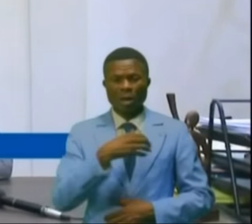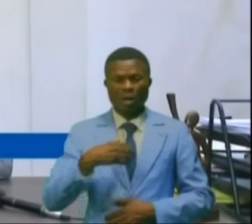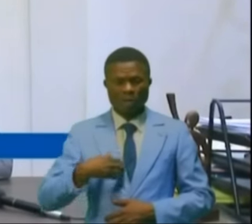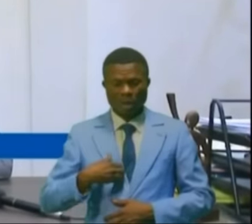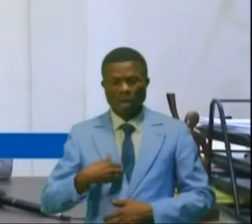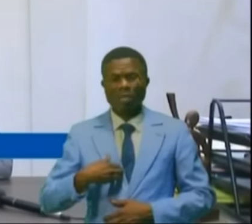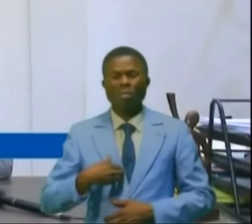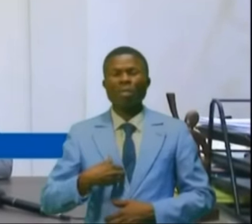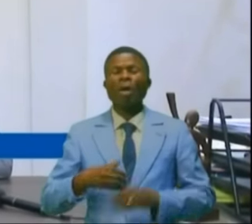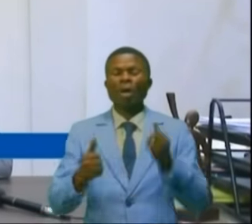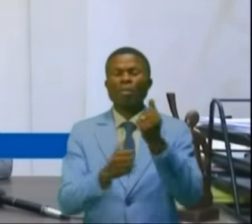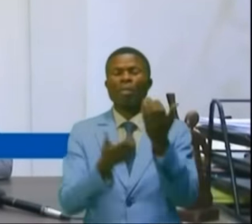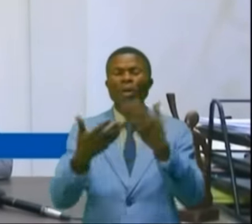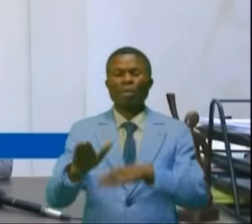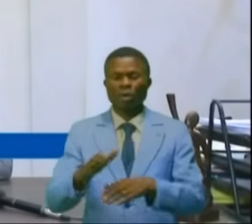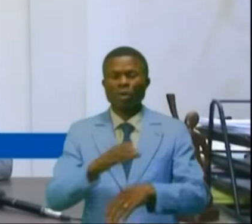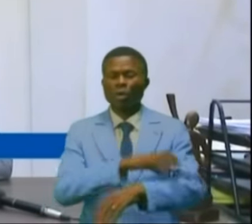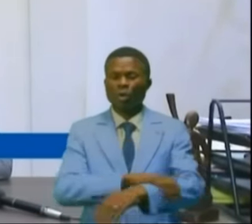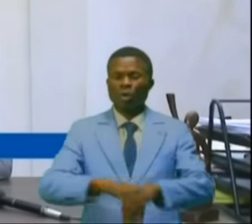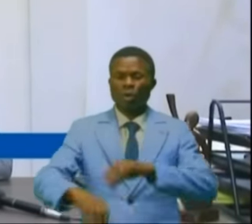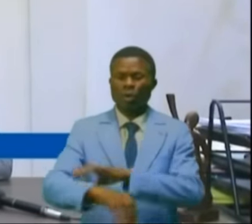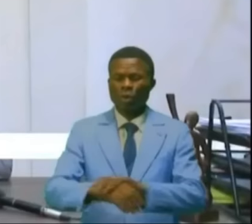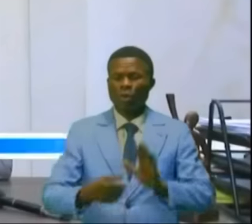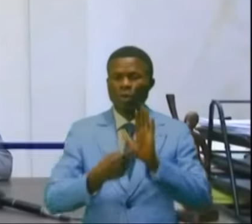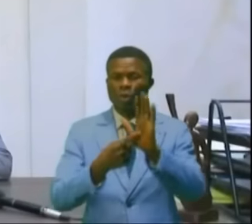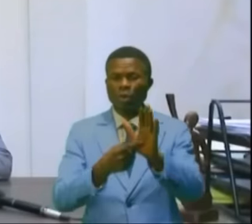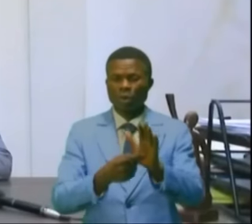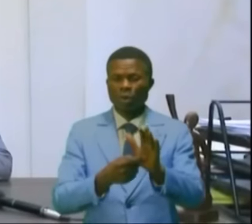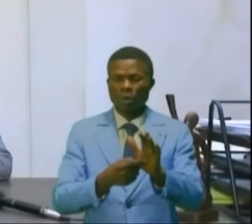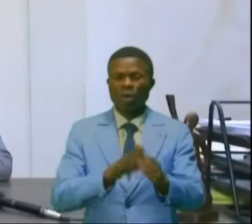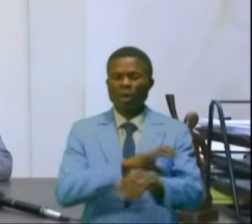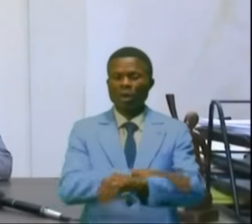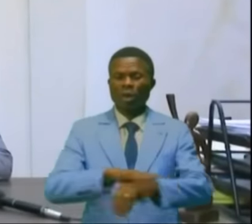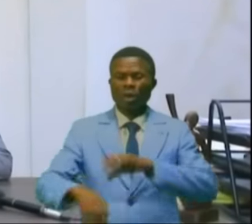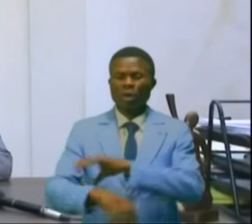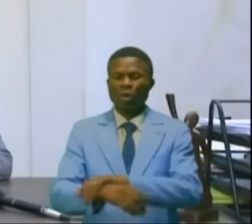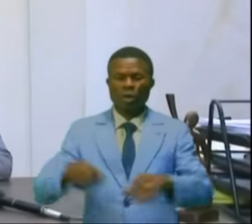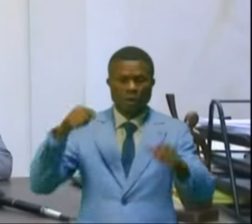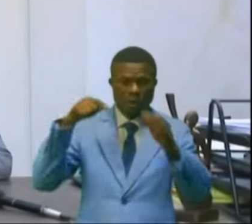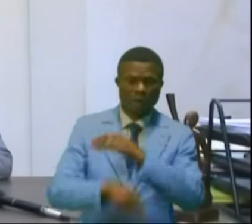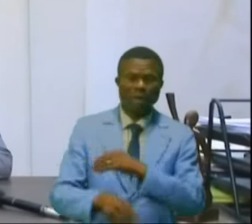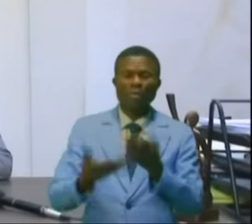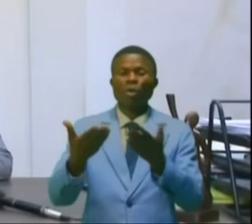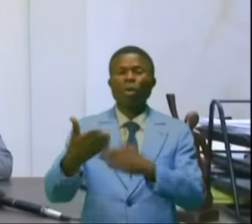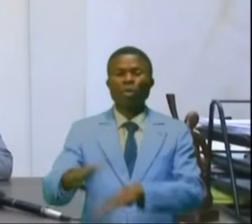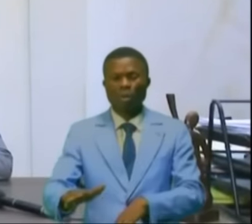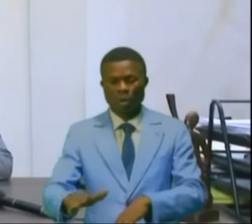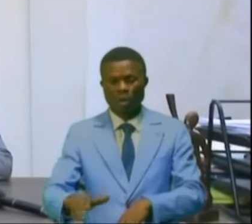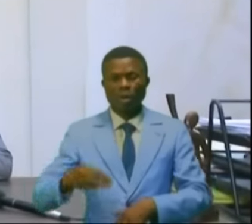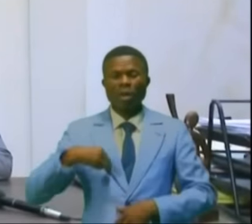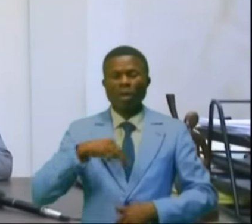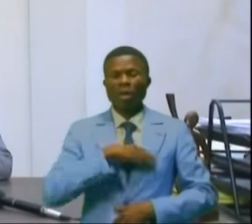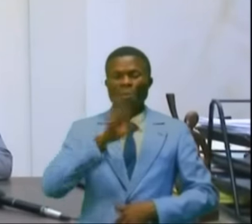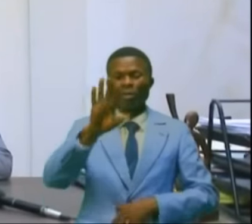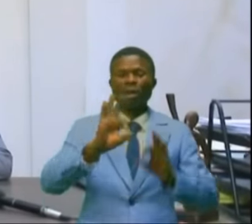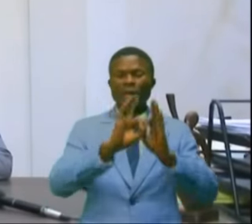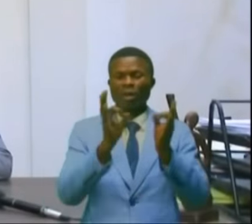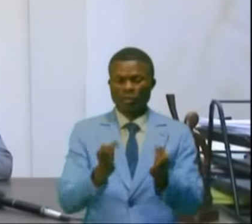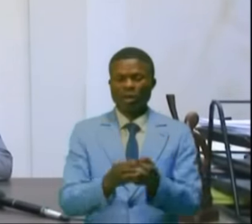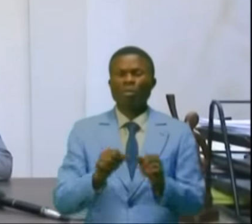notre compassion et leur présentant nos profondes condoléances pour les décès des membres de leurs